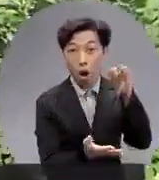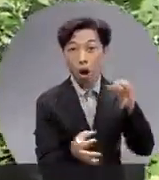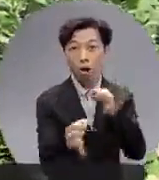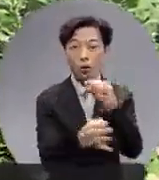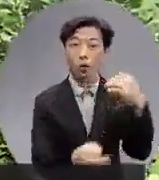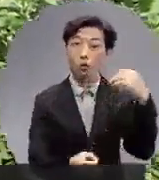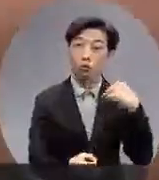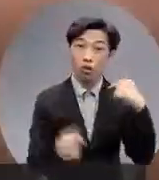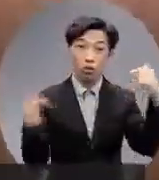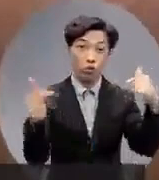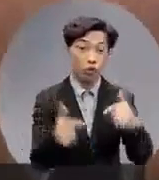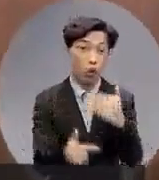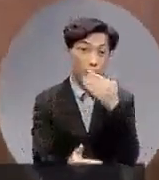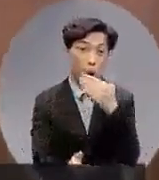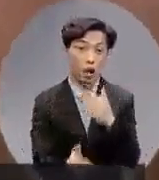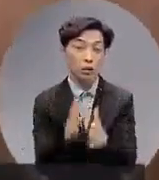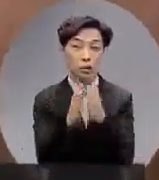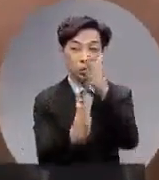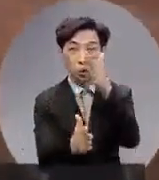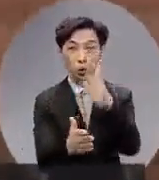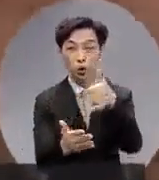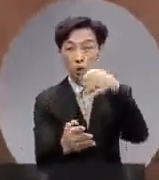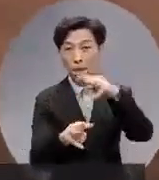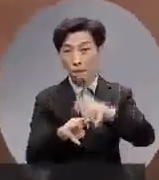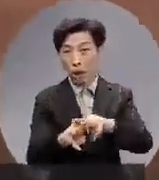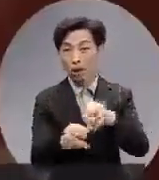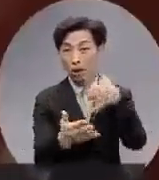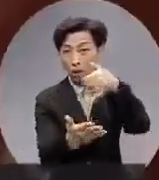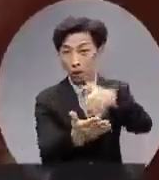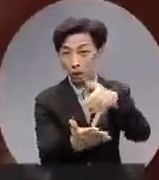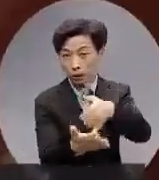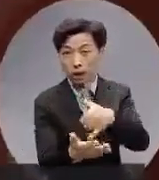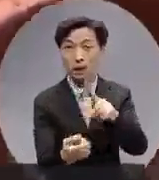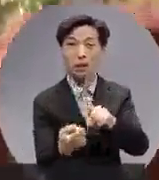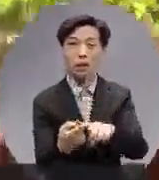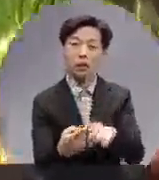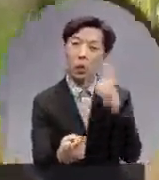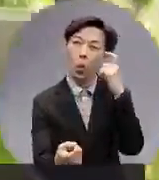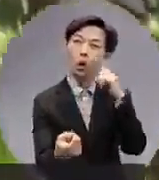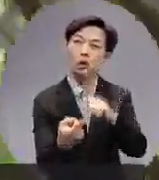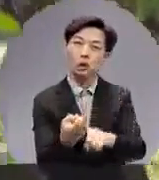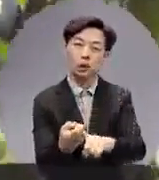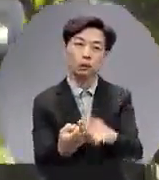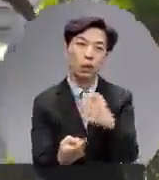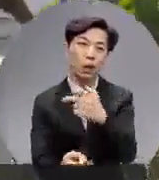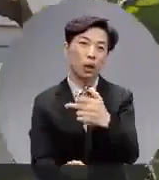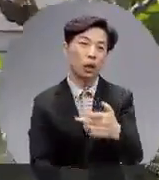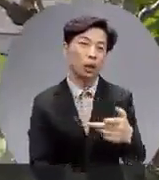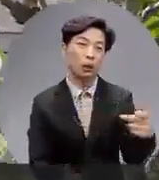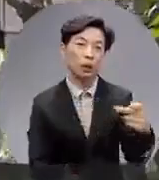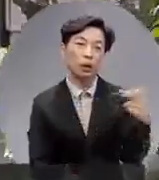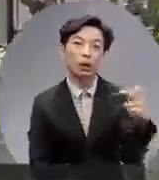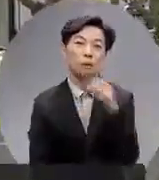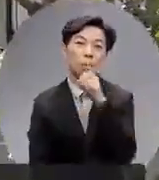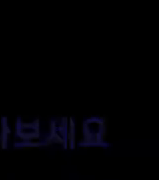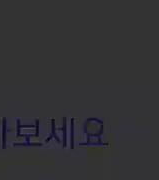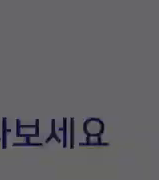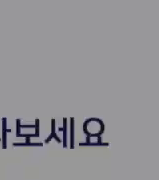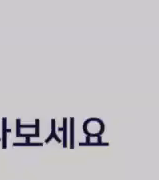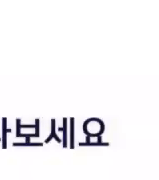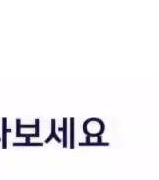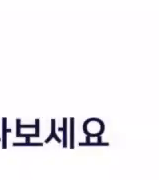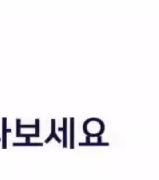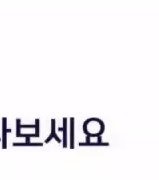있어 도심 속 텃밭에 대한 관심은 더욱 높아질 것으로 보입니다. MBC 뉴스 김영일입니다.